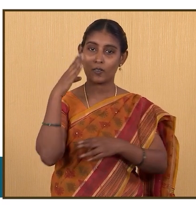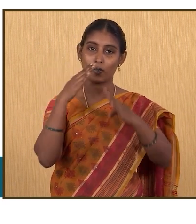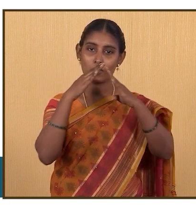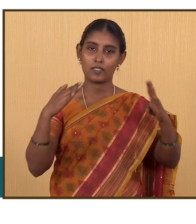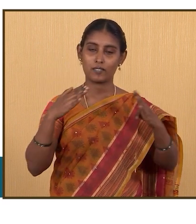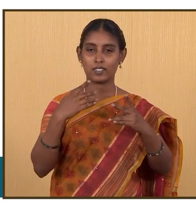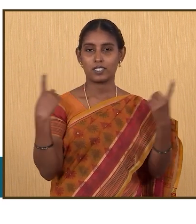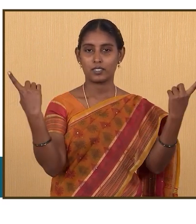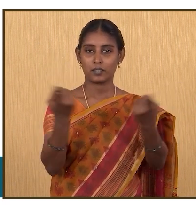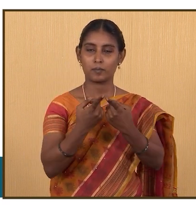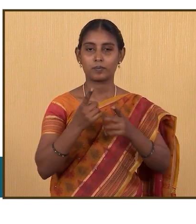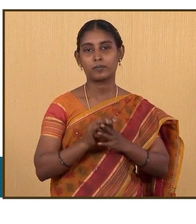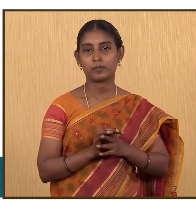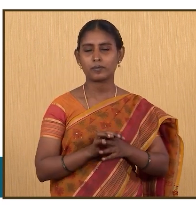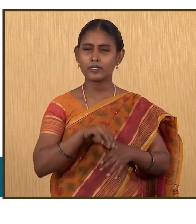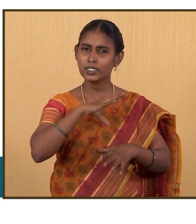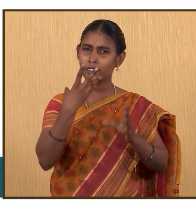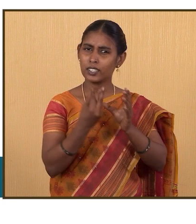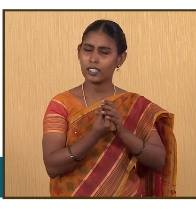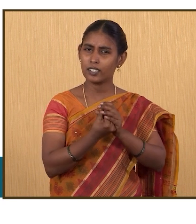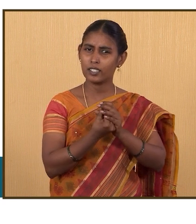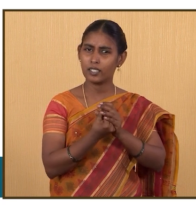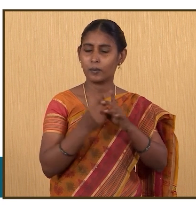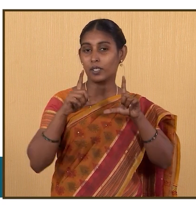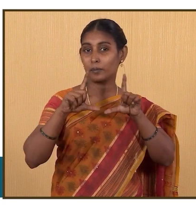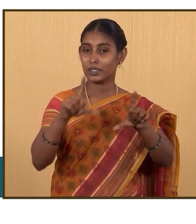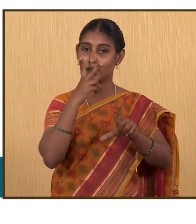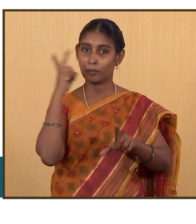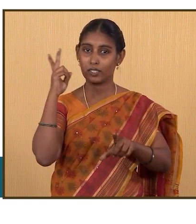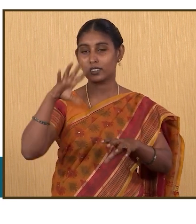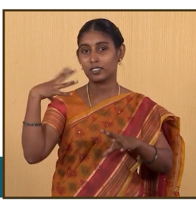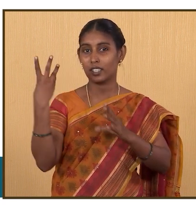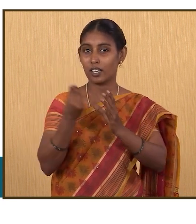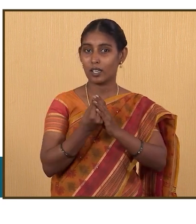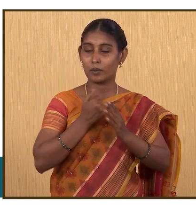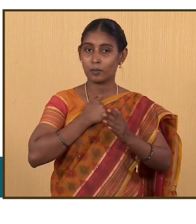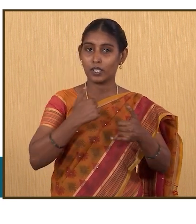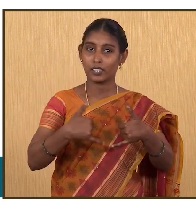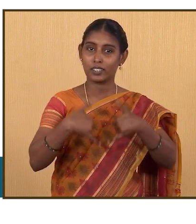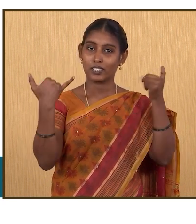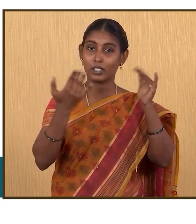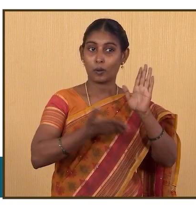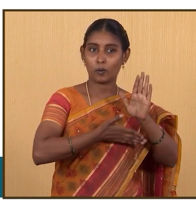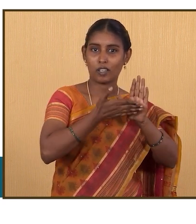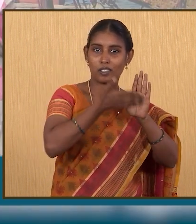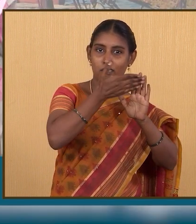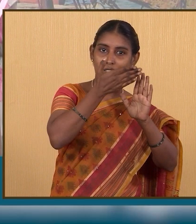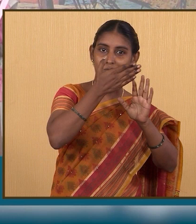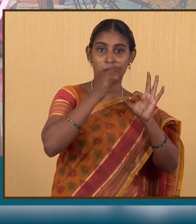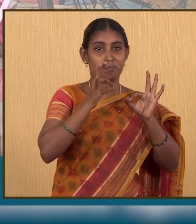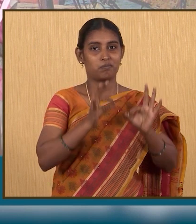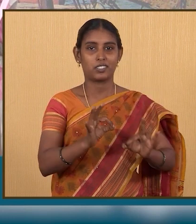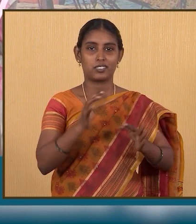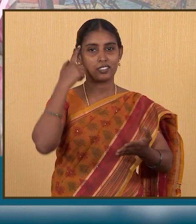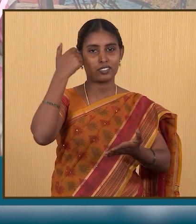டெல்லியில் இருக்குது. இது எல்லாமே நம்மளோட இந்திய கட்டிடக்கலைக்கு கலை அம்சத்தும் தொழில்நுட்பமாகவும் ஒரு